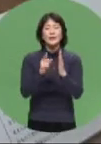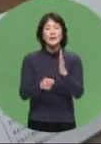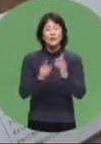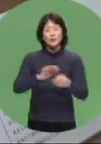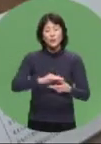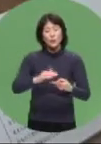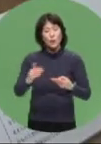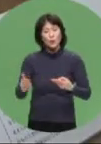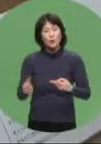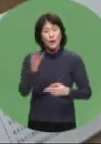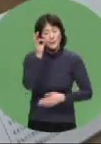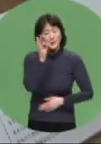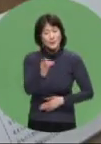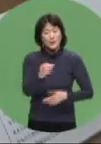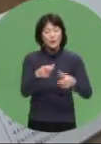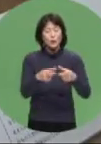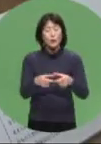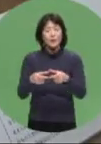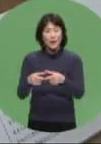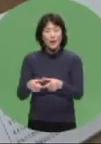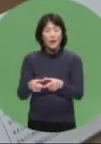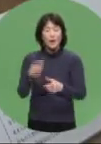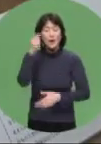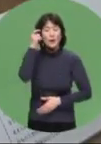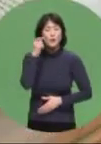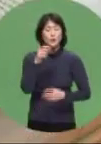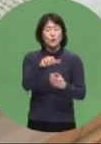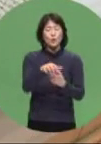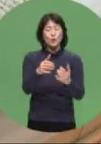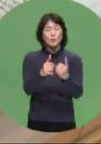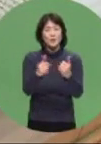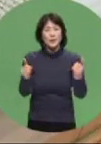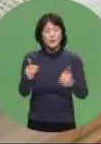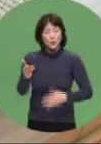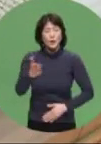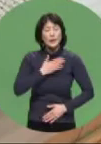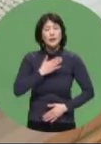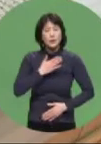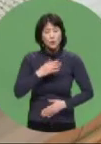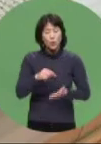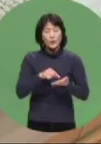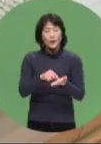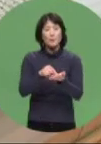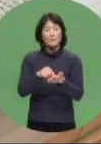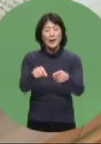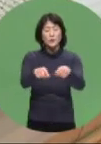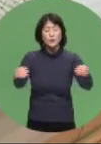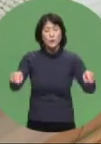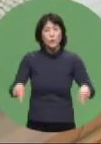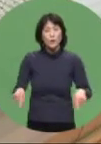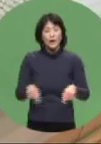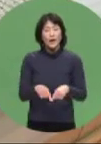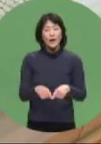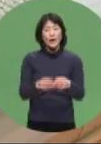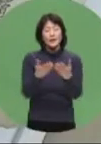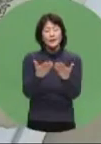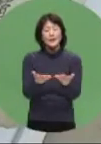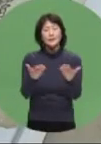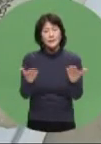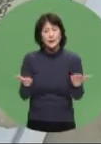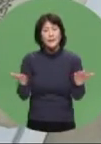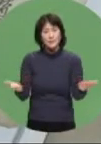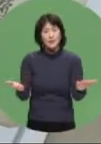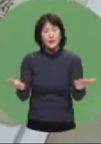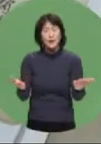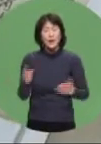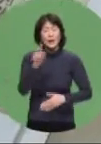土した土器片や、江戸時代に農民たちが一揆を起こした際に書かれた笠形連判状など、生